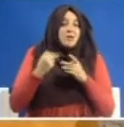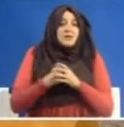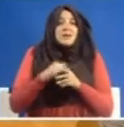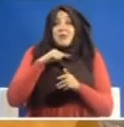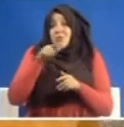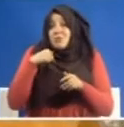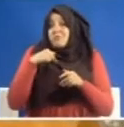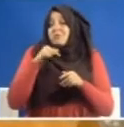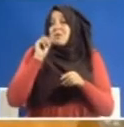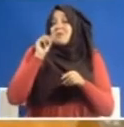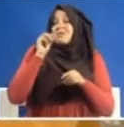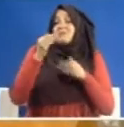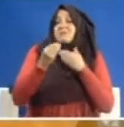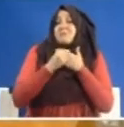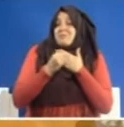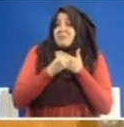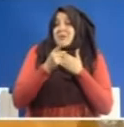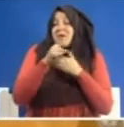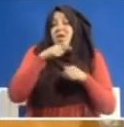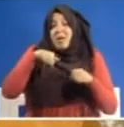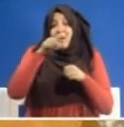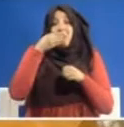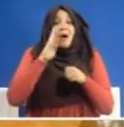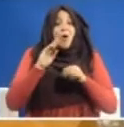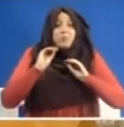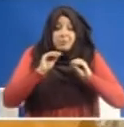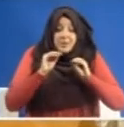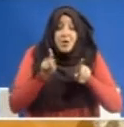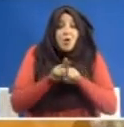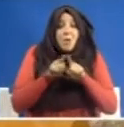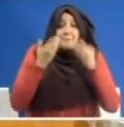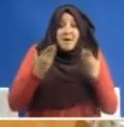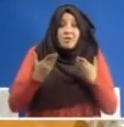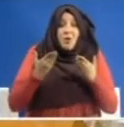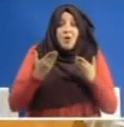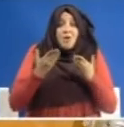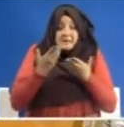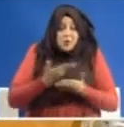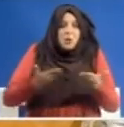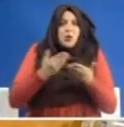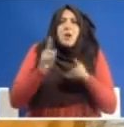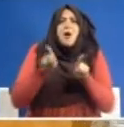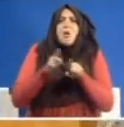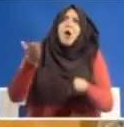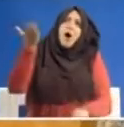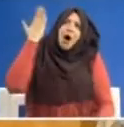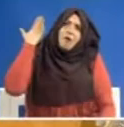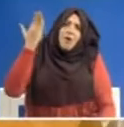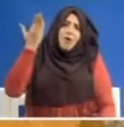على زمان غير زماننا، فأنت لا تستطيع بمعنى أن تقول له مجرد الكلام، لأن الآن أصبحت الكلمة هي